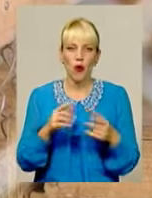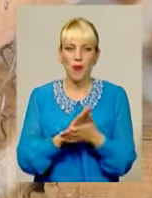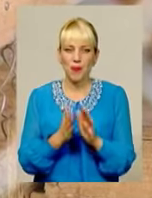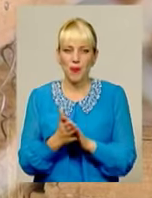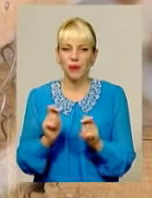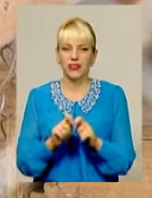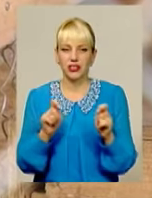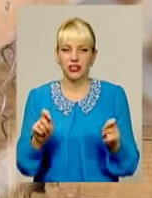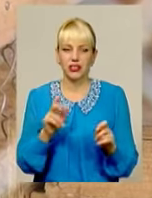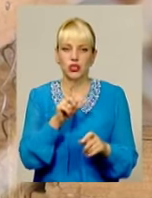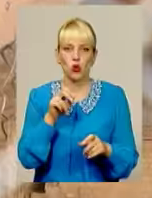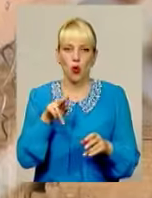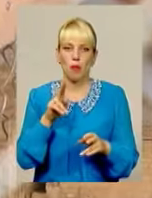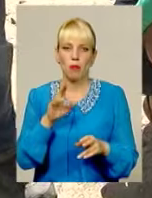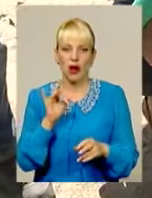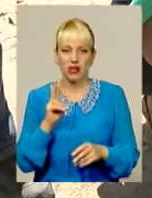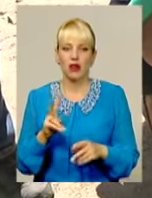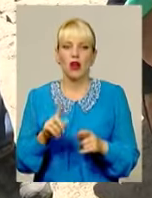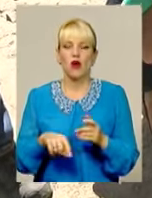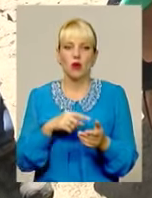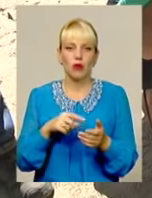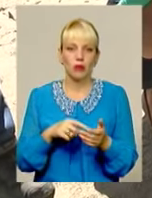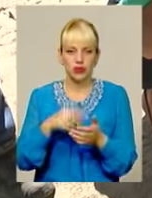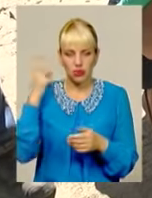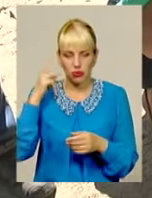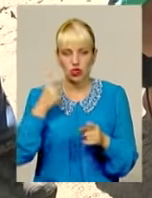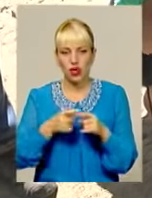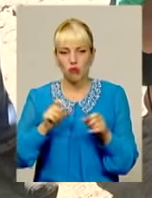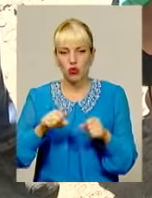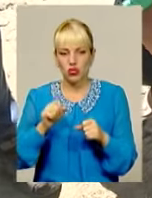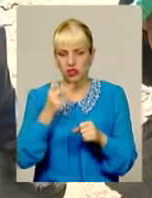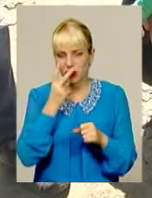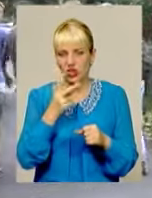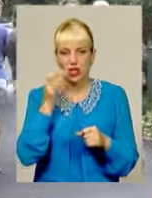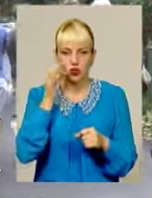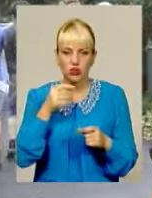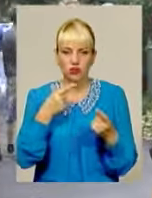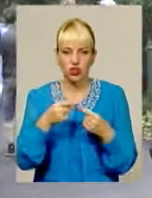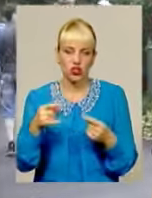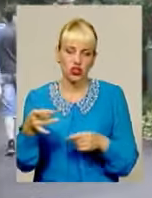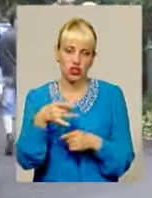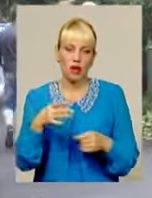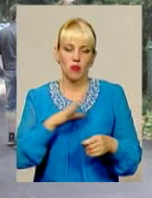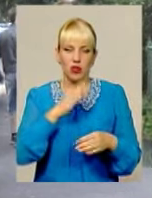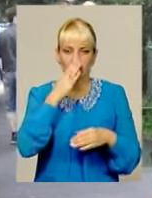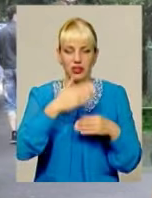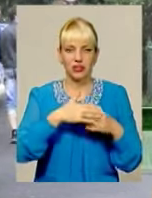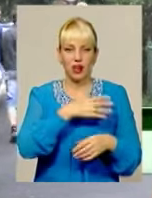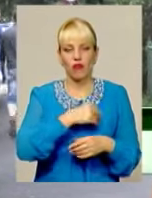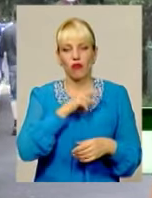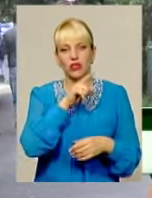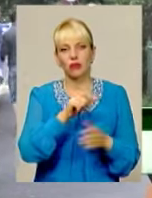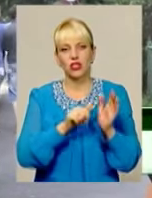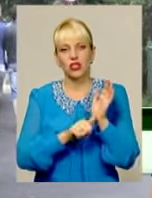зоопарк у Хмельницькому цілком можливо, особливо зважаючи на досвід інших регіонів. «Були близько Львова, там, здається,